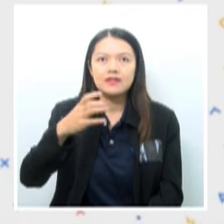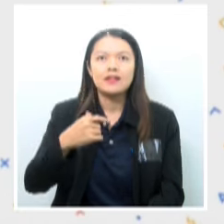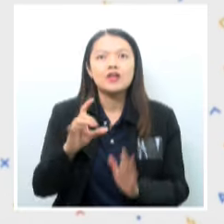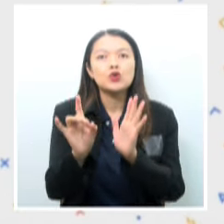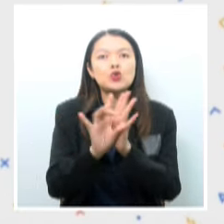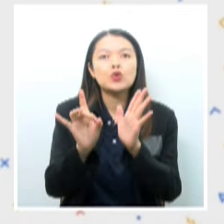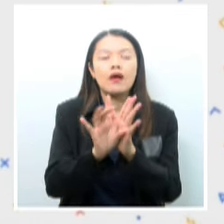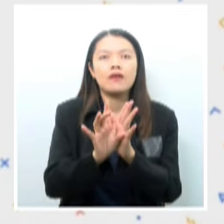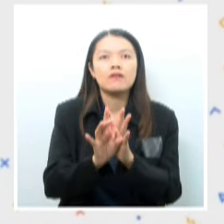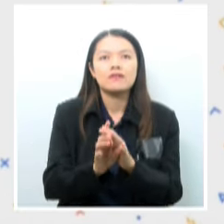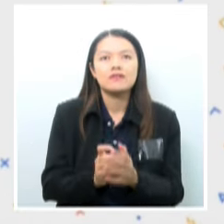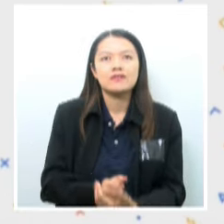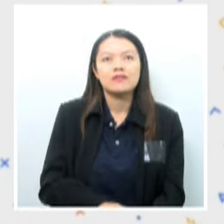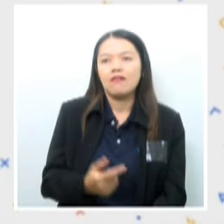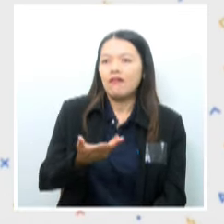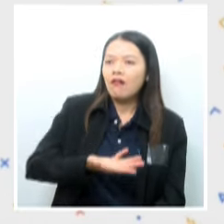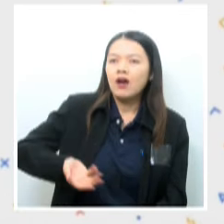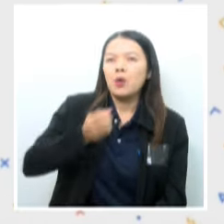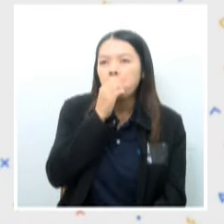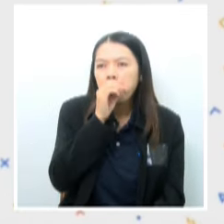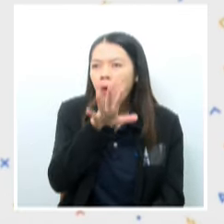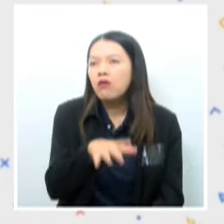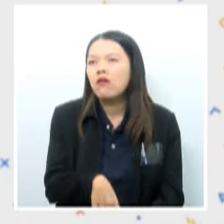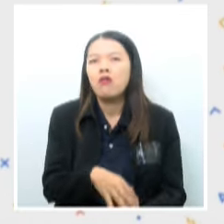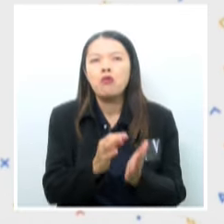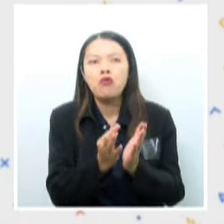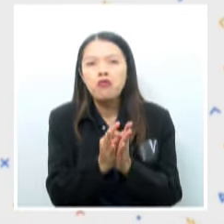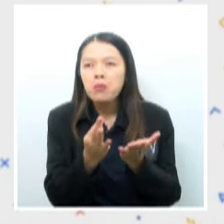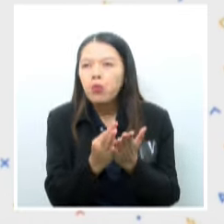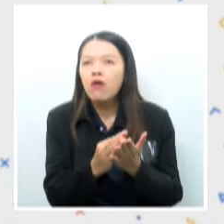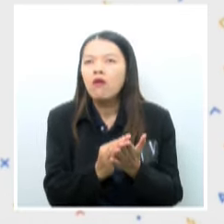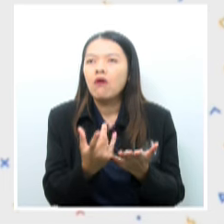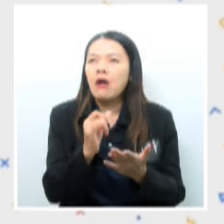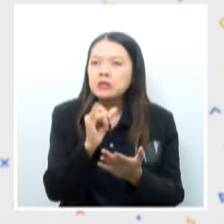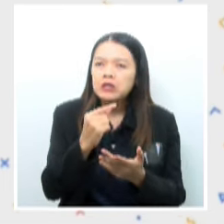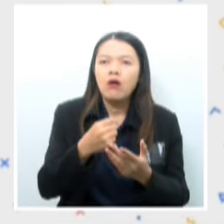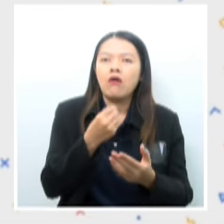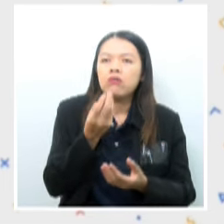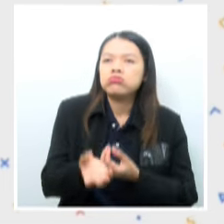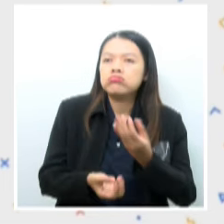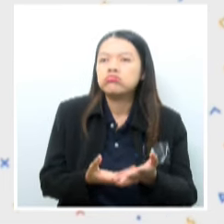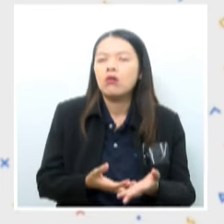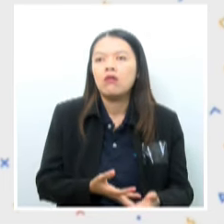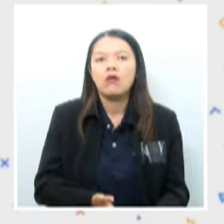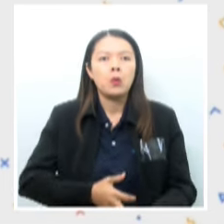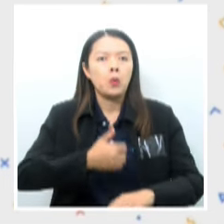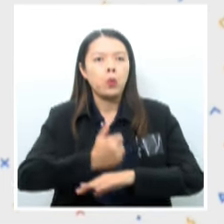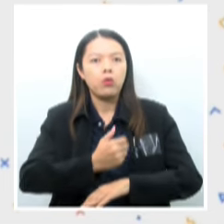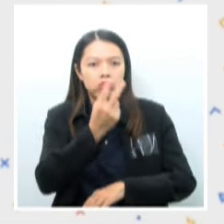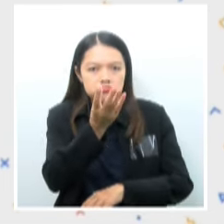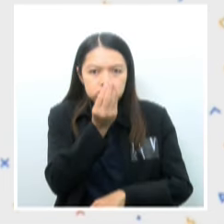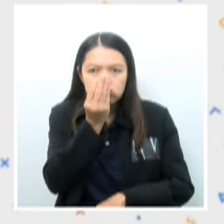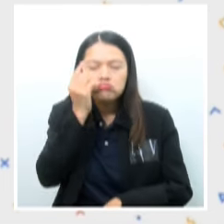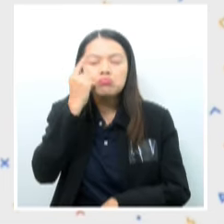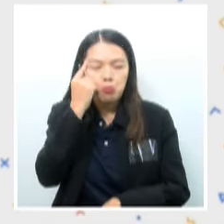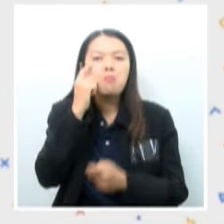ายนี้การที่เราบ่นกันเนาะการที่เราบ่นกันในโลกโซเชียลต่างเดี๋ยวนี้นะครับสามารถผู้หลักผู้ใหญ่นั้นได้เข้าไปถึงปัญหาเราโดยตรง